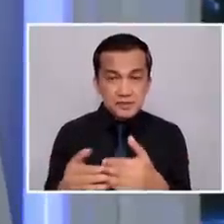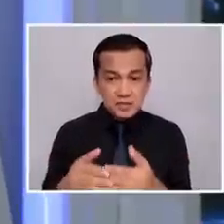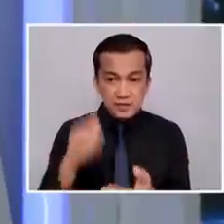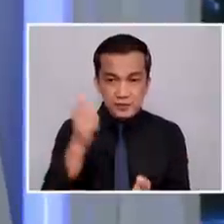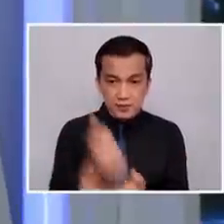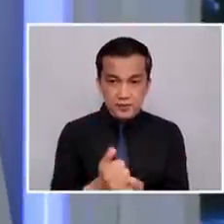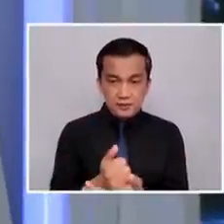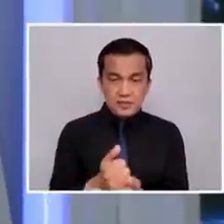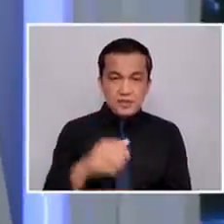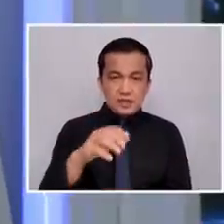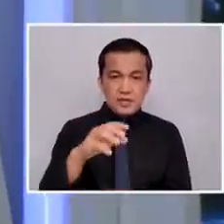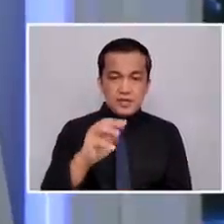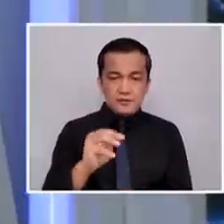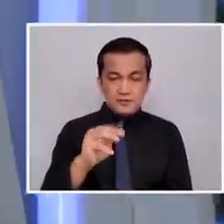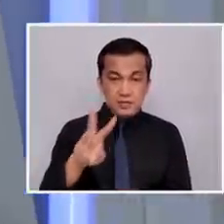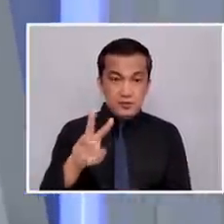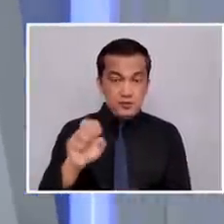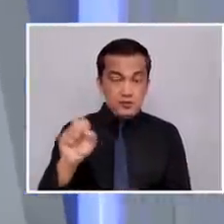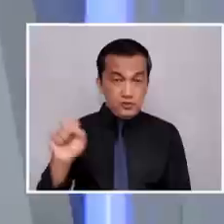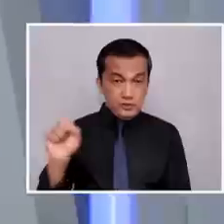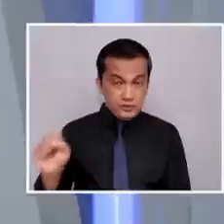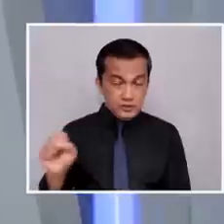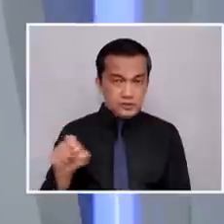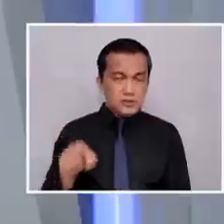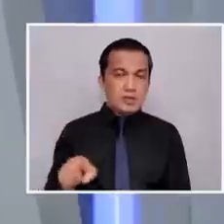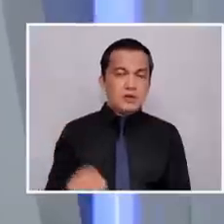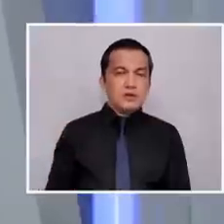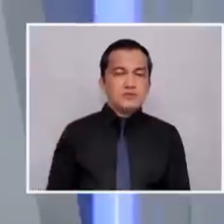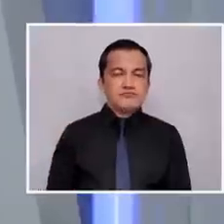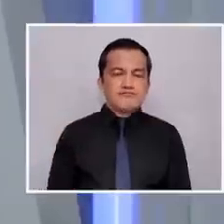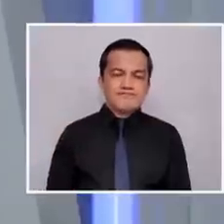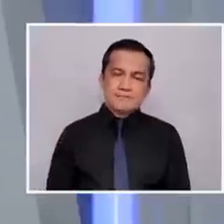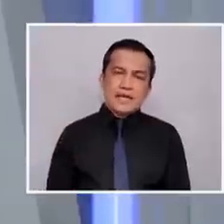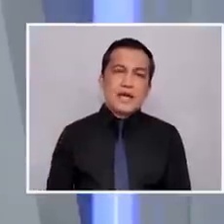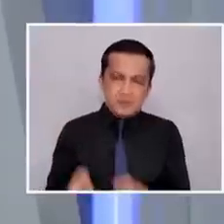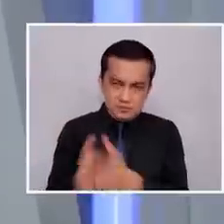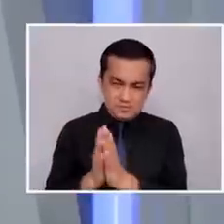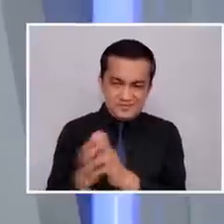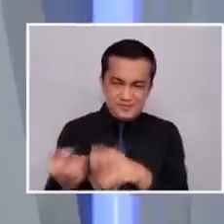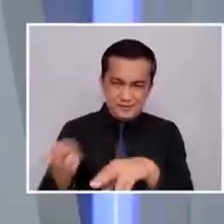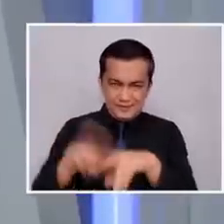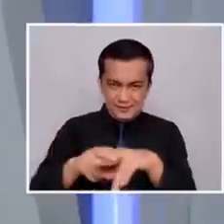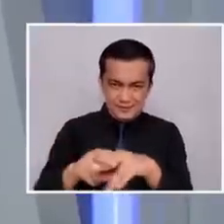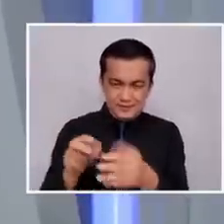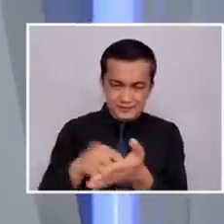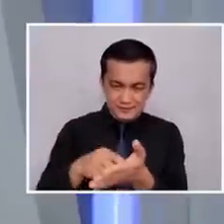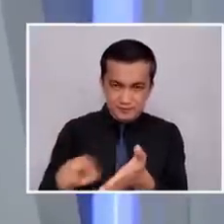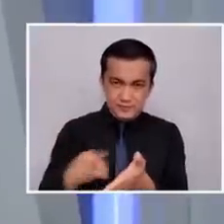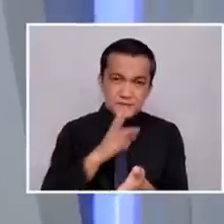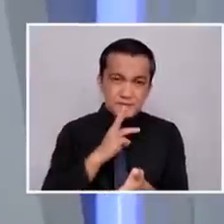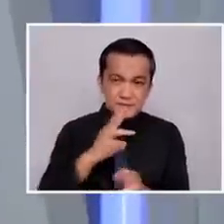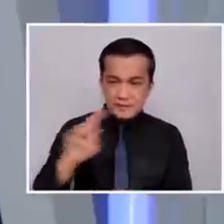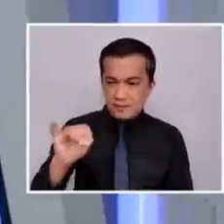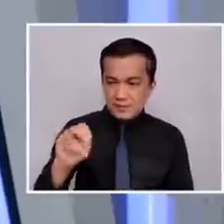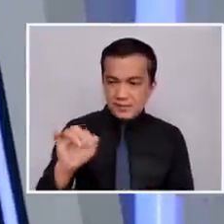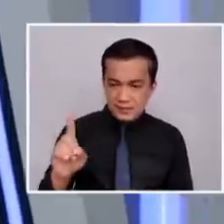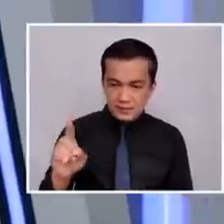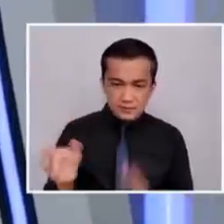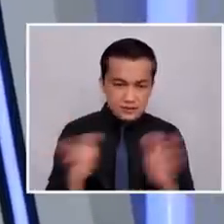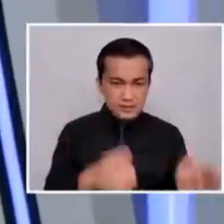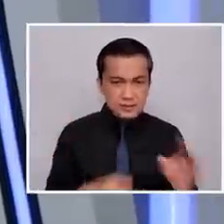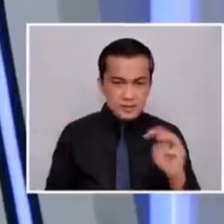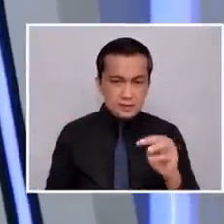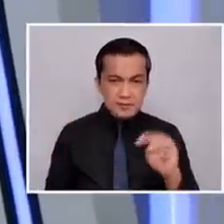Water Works and Sewerage System o MWSS ang hirit na dagdag singil sa tubig ng Maynilad at Manila